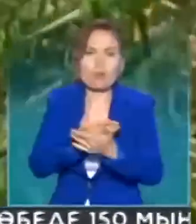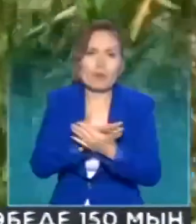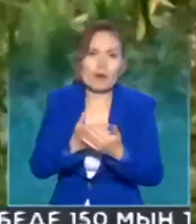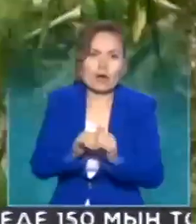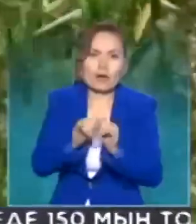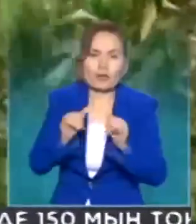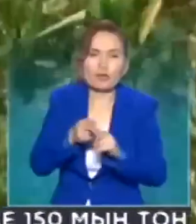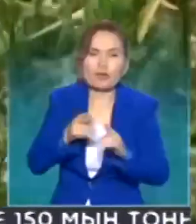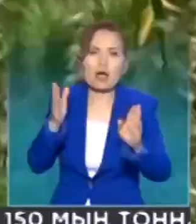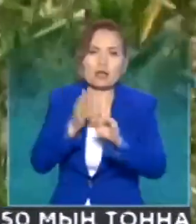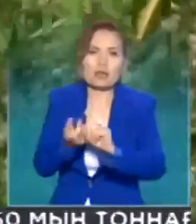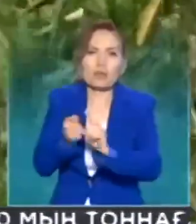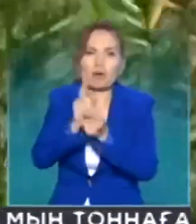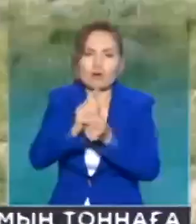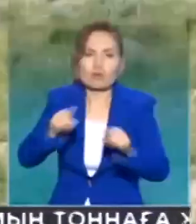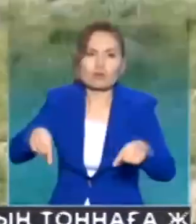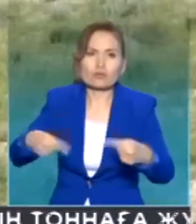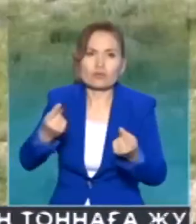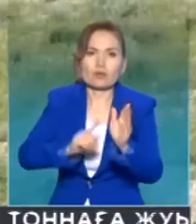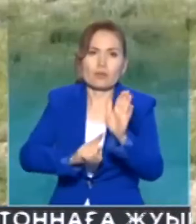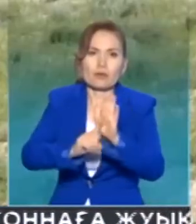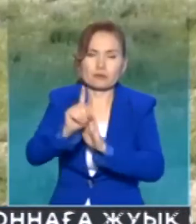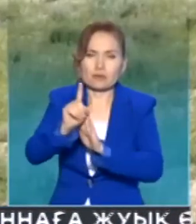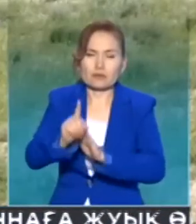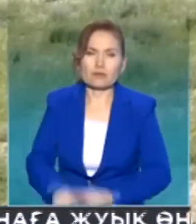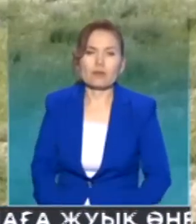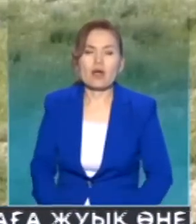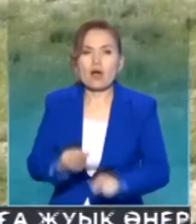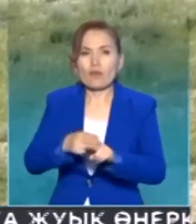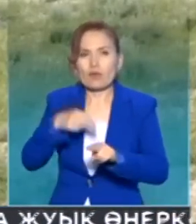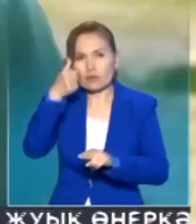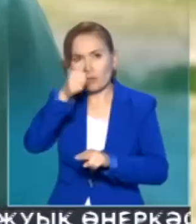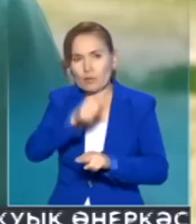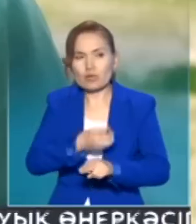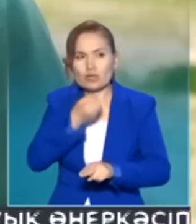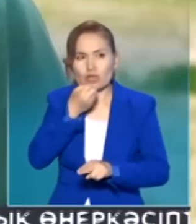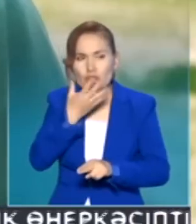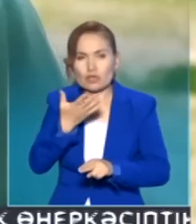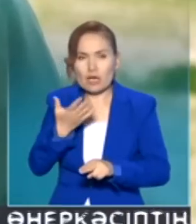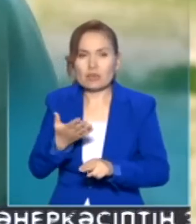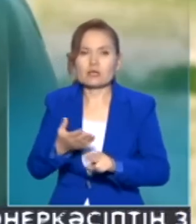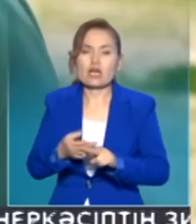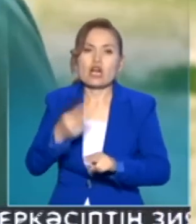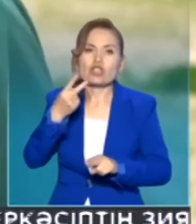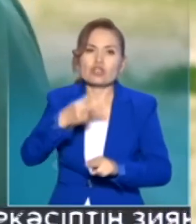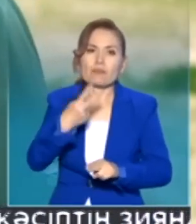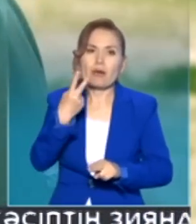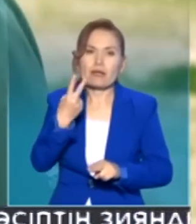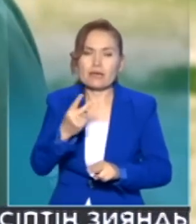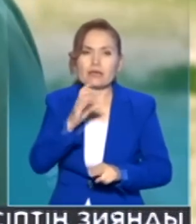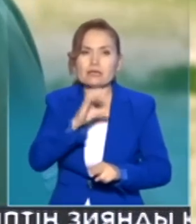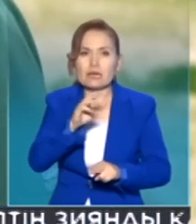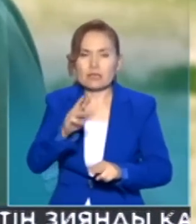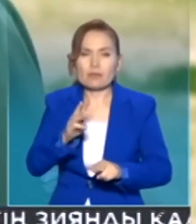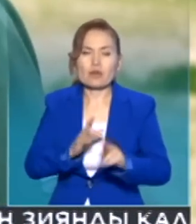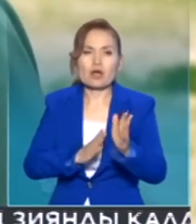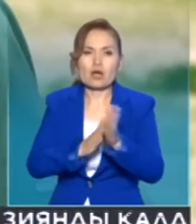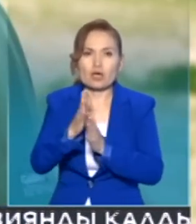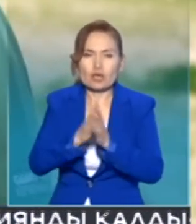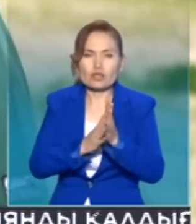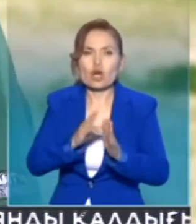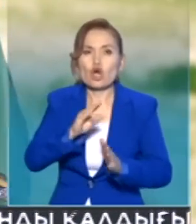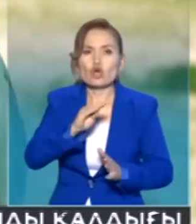шығып, табиғат қайта түледі. Биыл өте жақсы деп айтуға болады. 22 сантиметрге дейін жусан өсті. Мысалы,